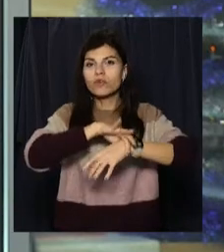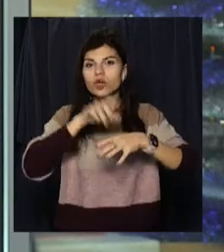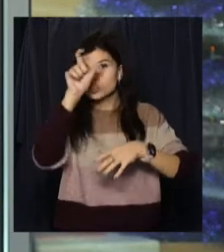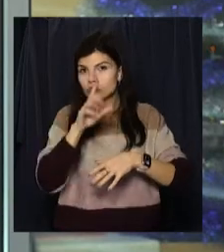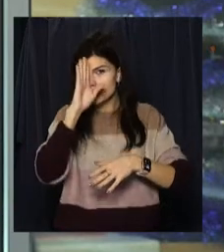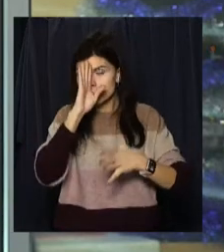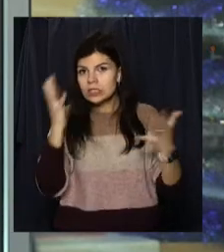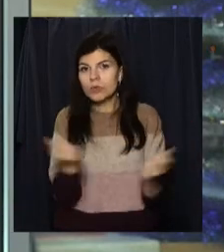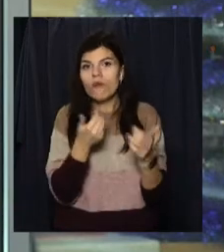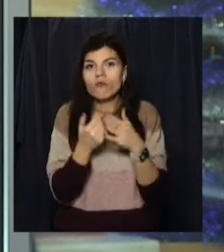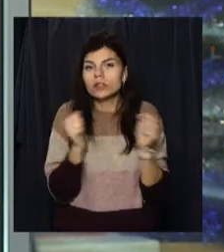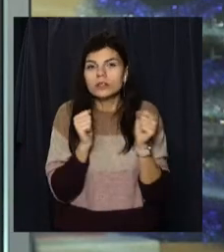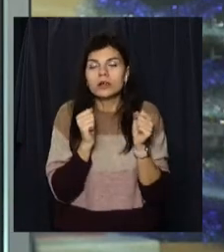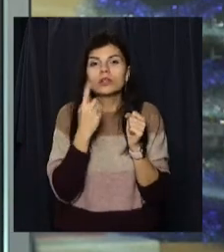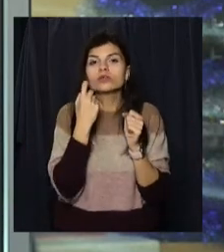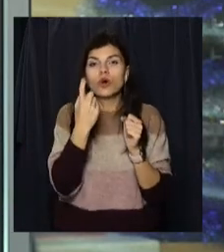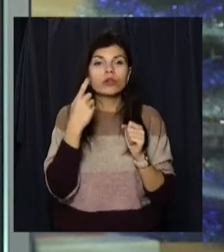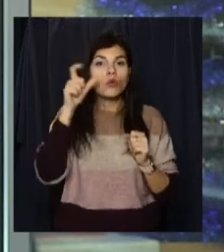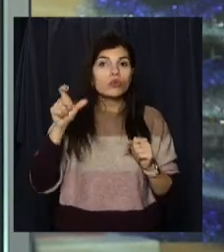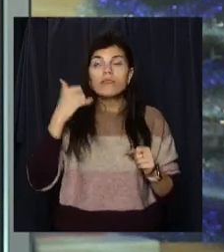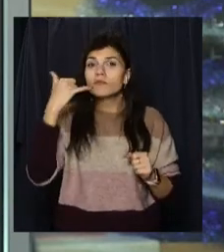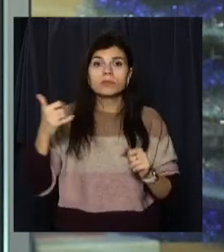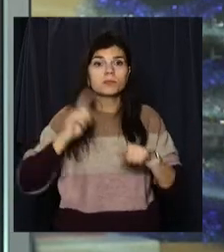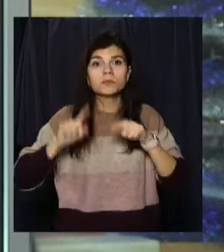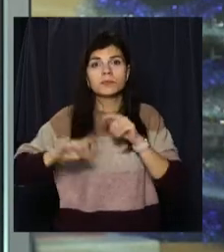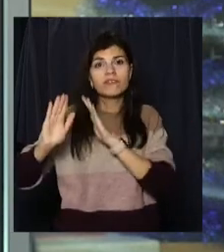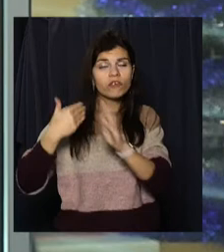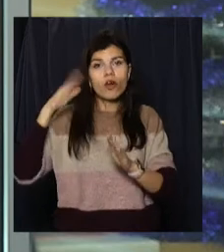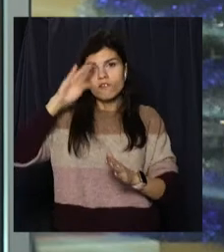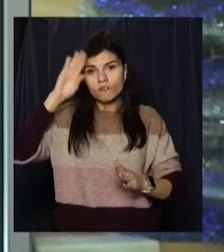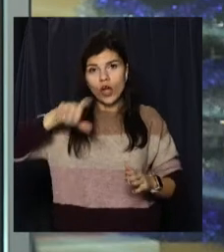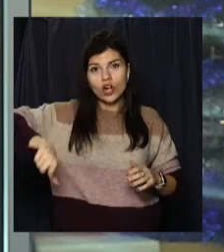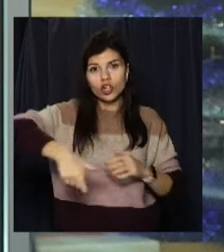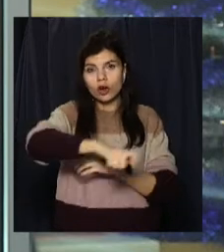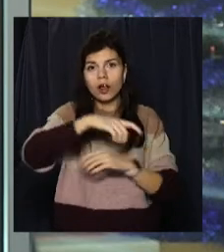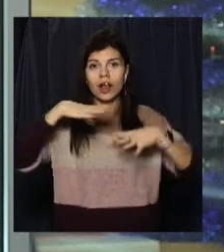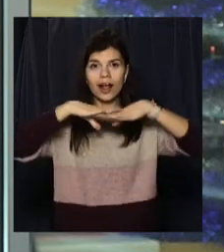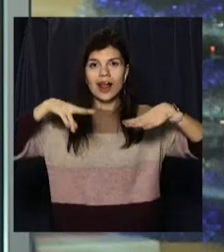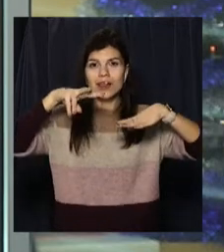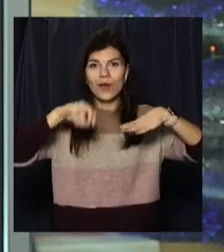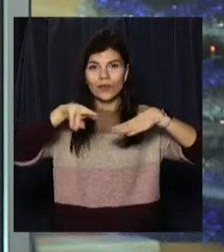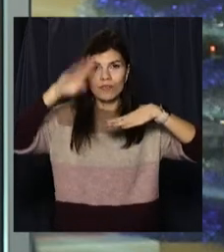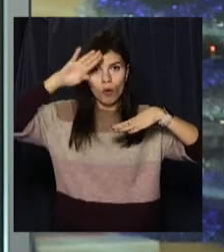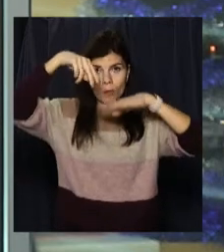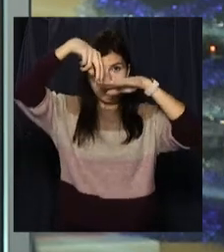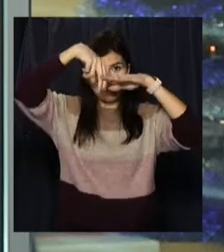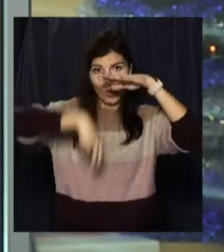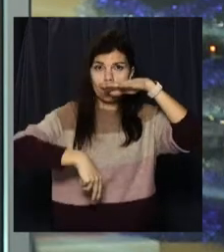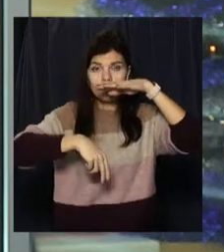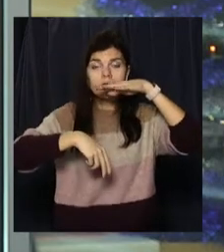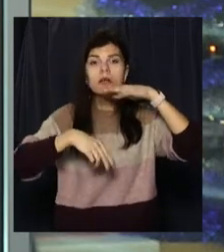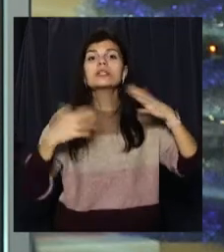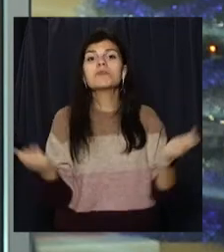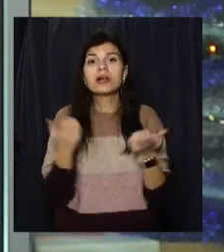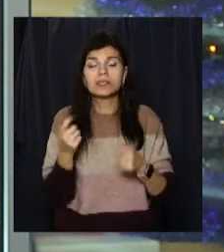від холодної смерті. На 101 люди повідомили, що на річці Вовча під лід провалився чоловік. Коли надзвичайники прибули